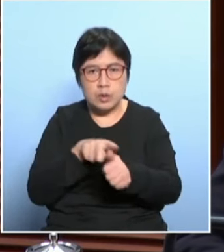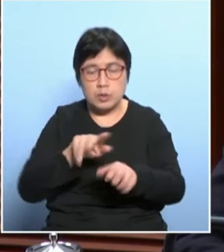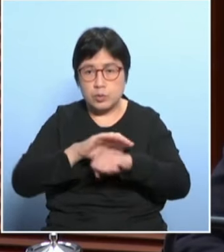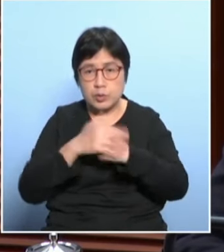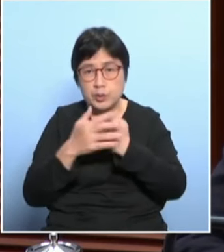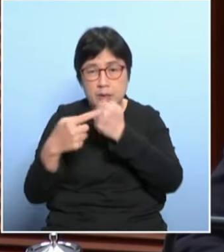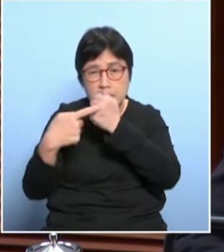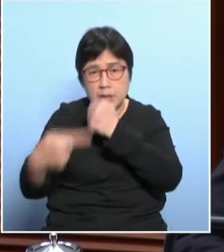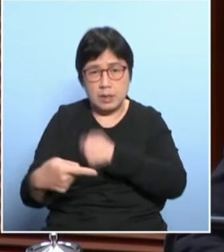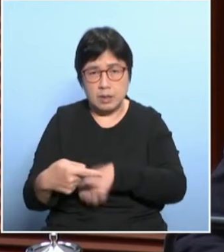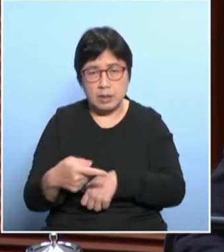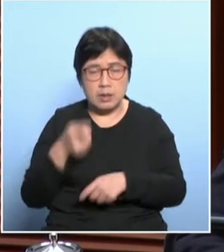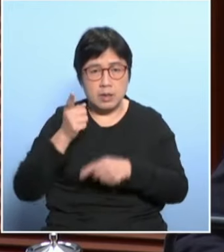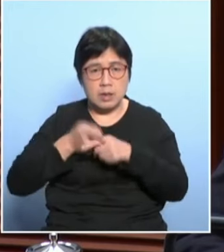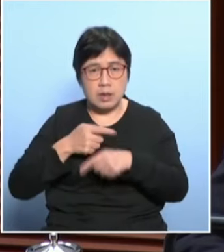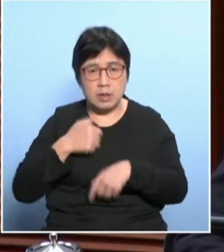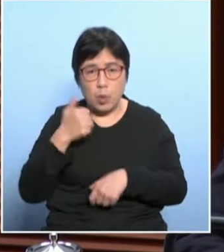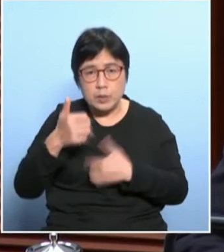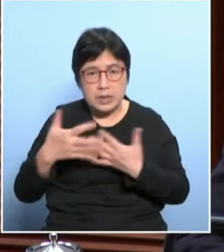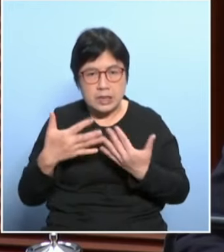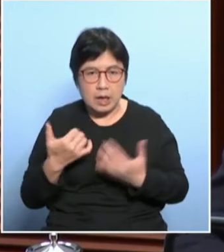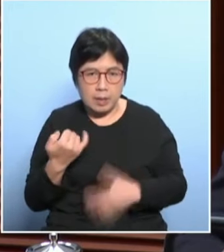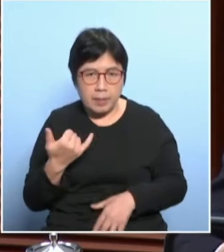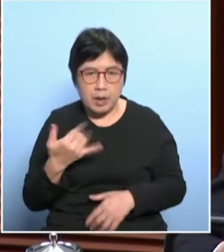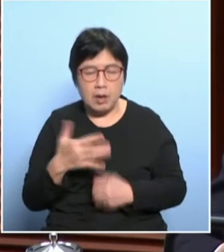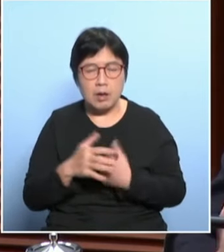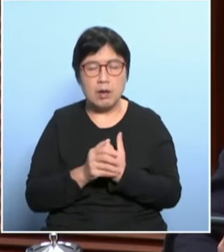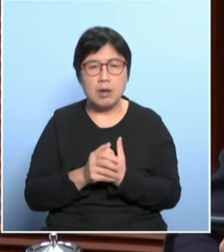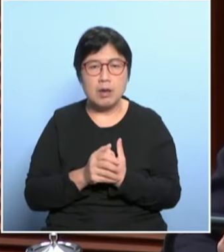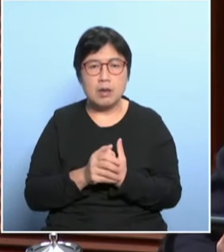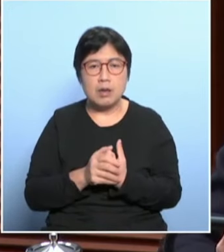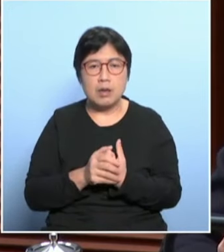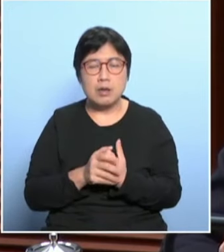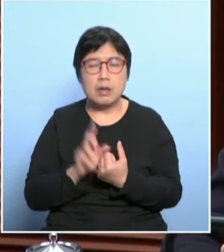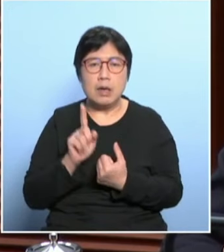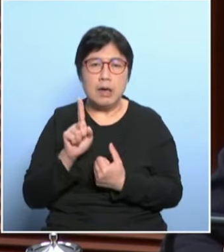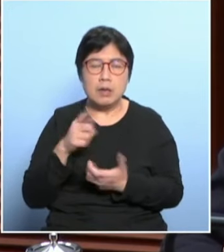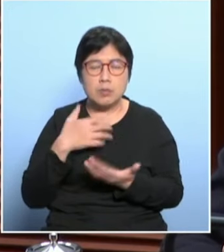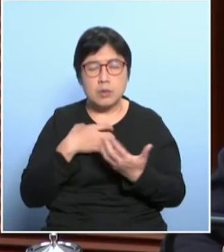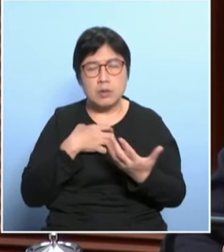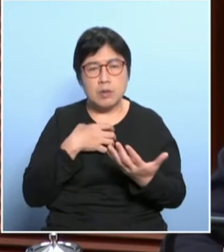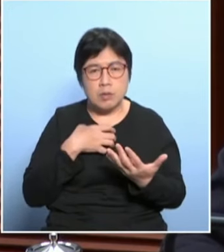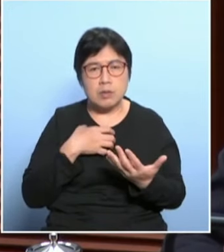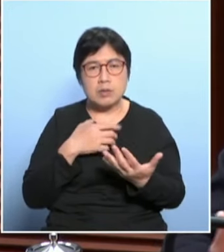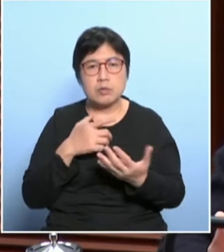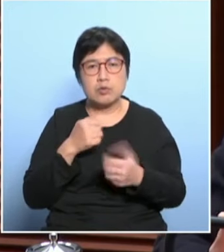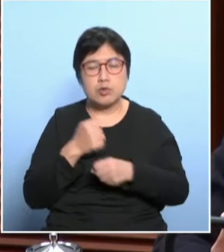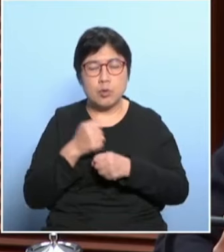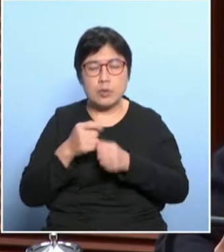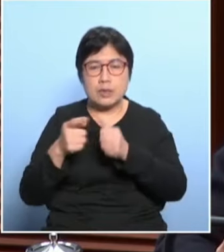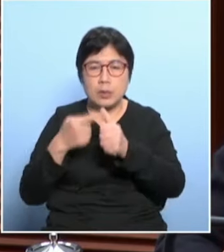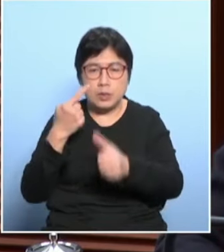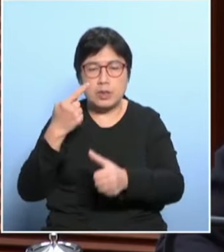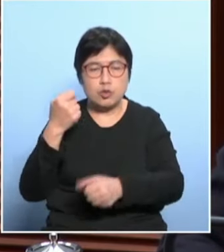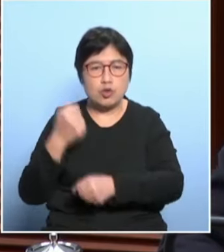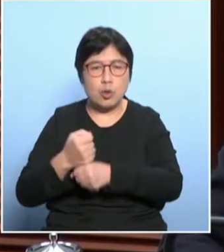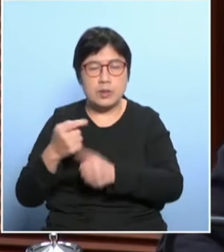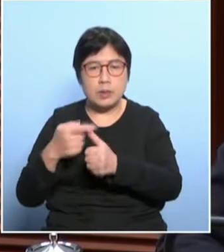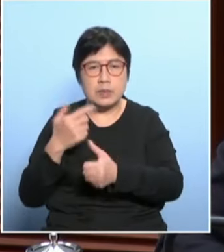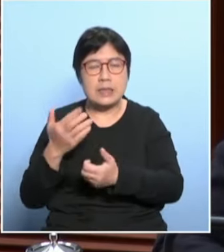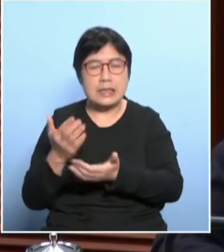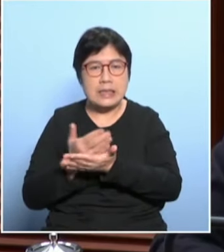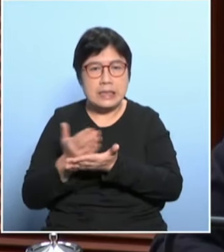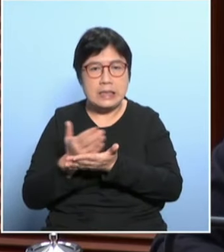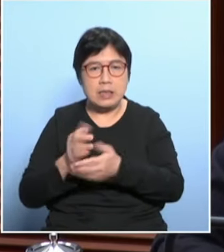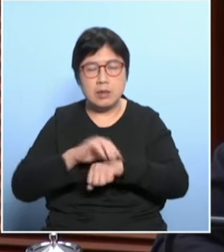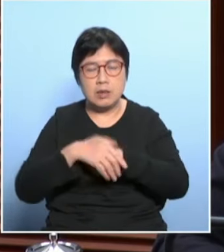界第一，又係咪一件好事嚟嘅咧？嗱，我哋可能會覺得我哋做緊先行先試，作為一個世界